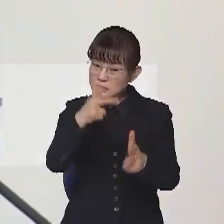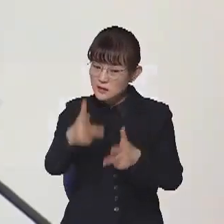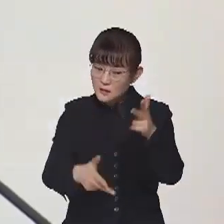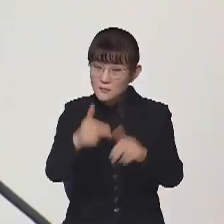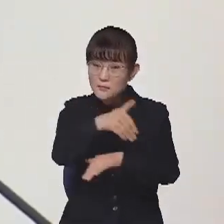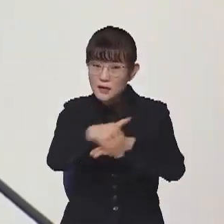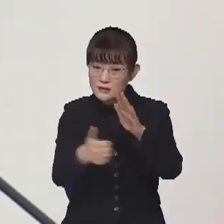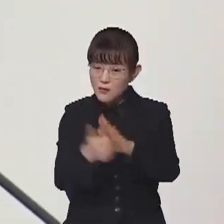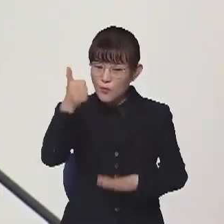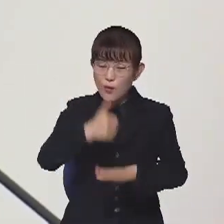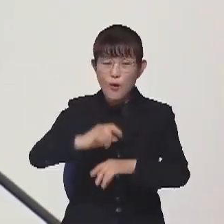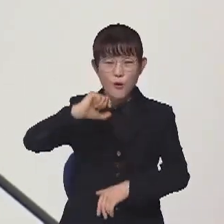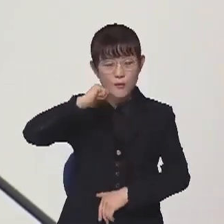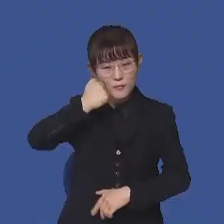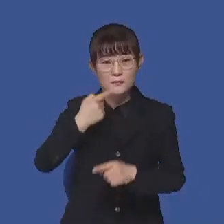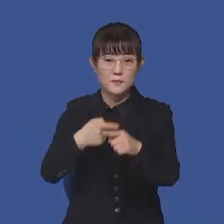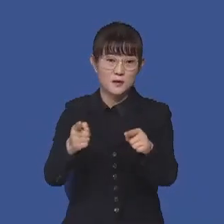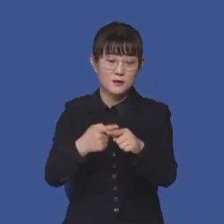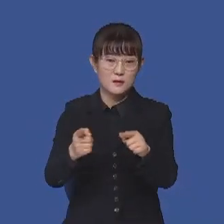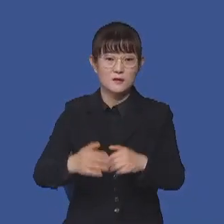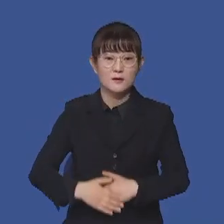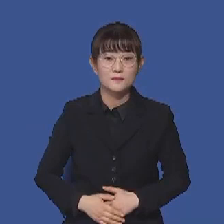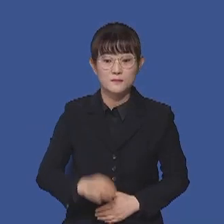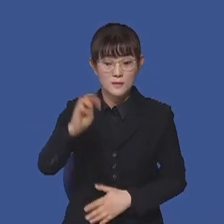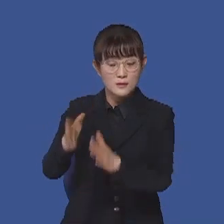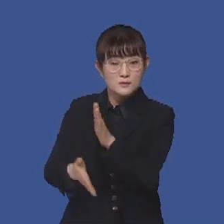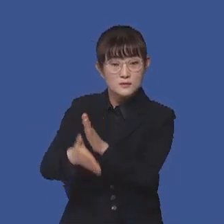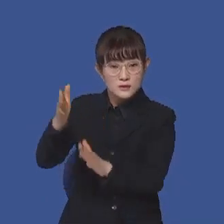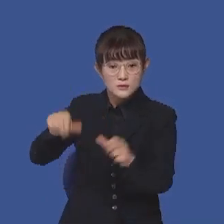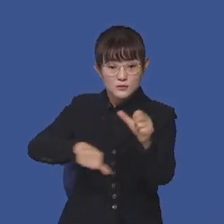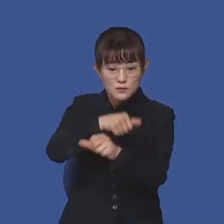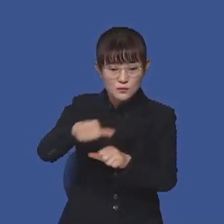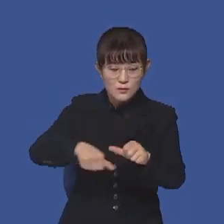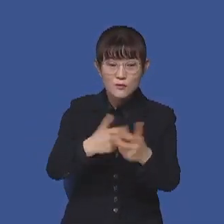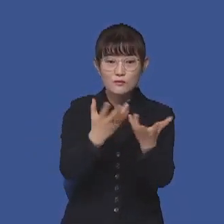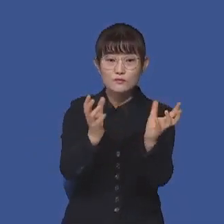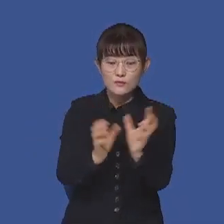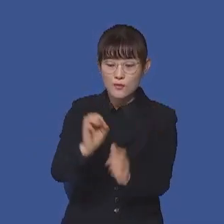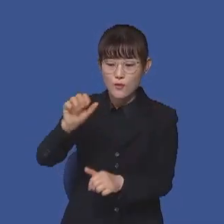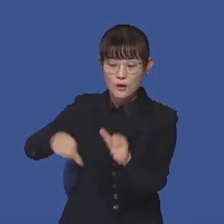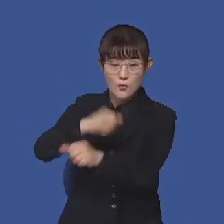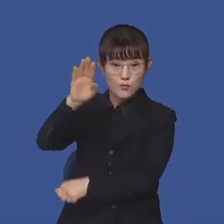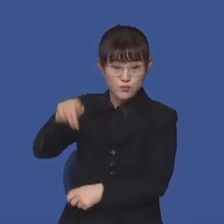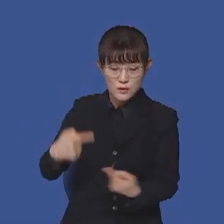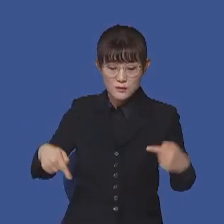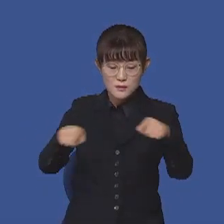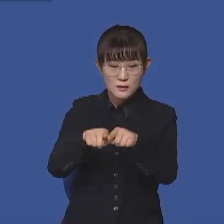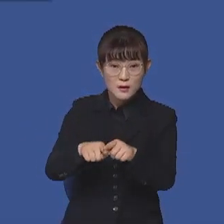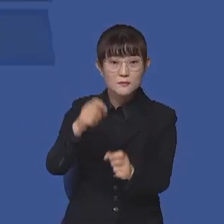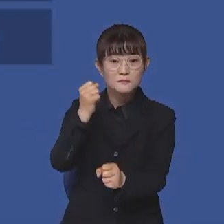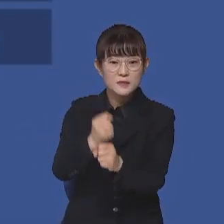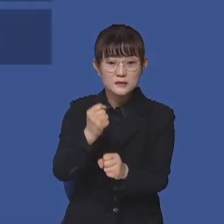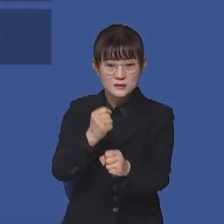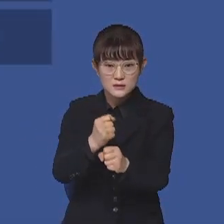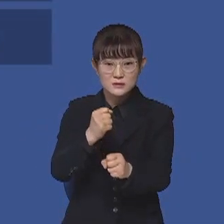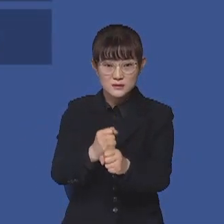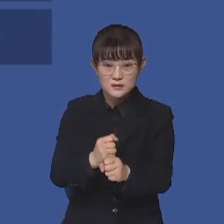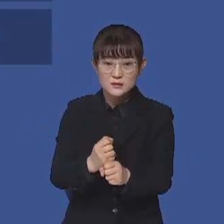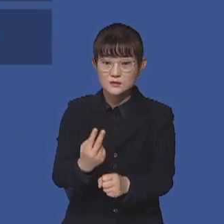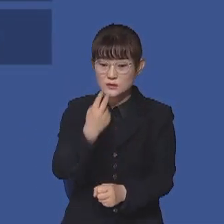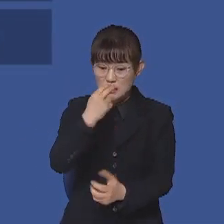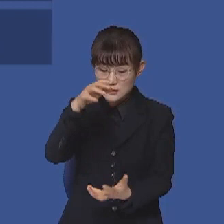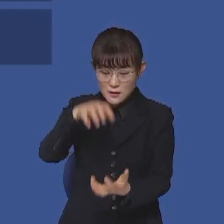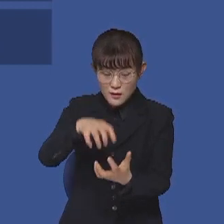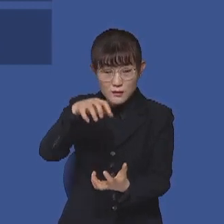낮다는 지적이 잇따랐습니다. 광주광역시 기후환경국과 환경부가 함께 세운 하천 오염 총량관리 시행